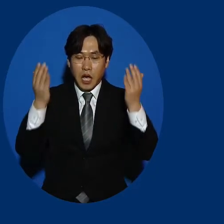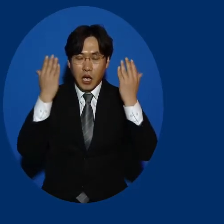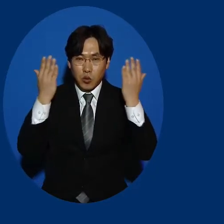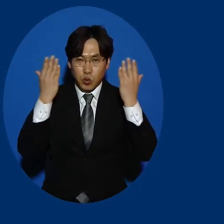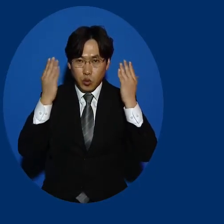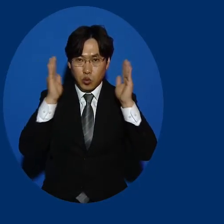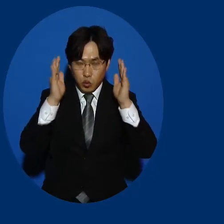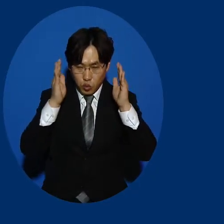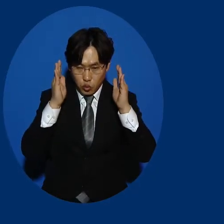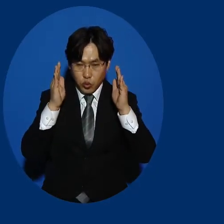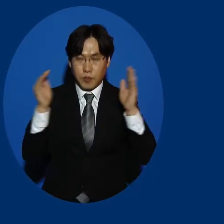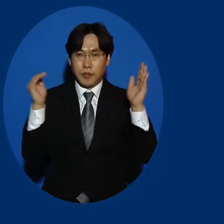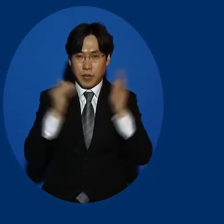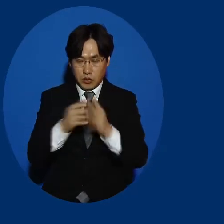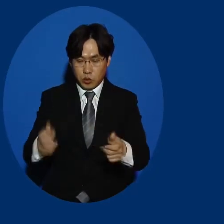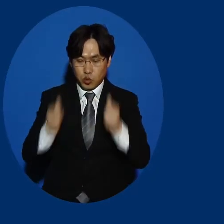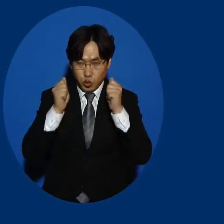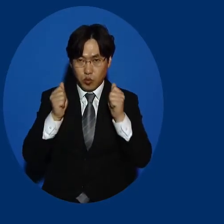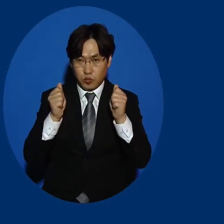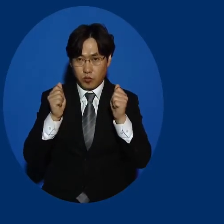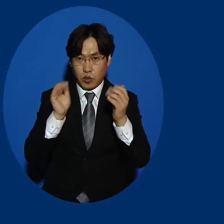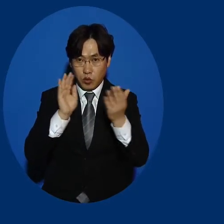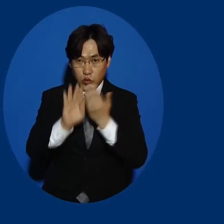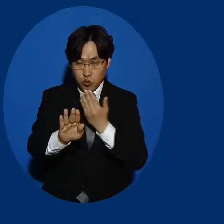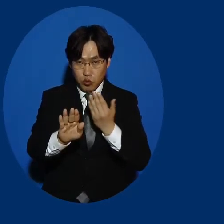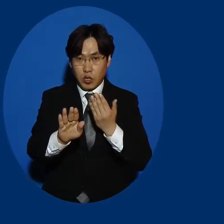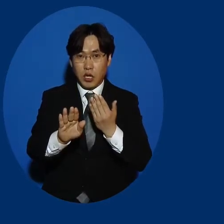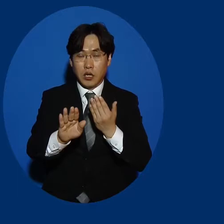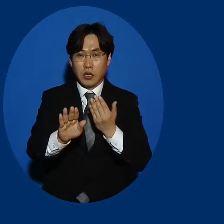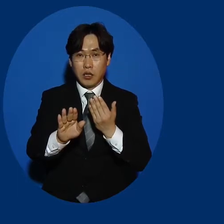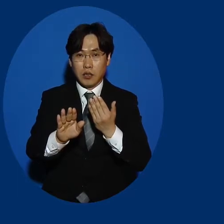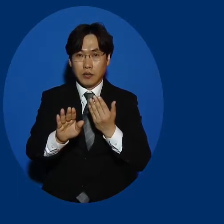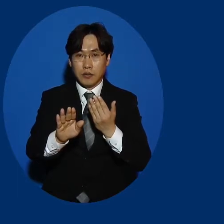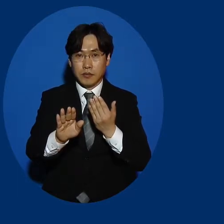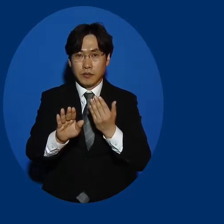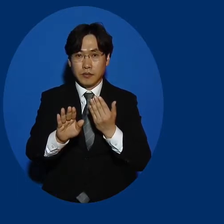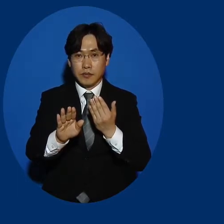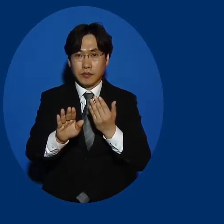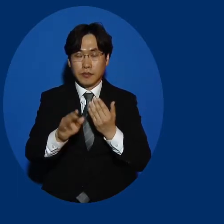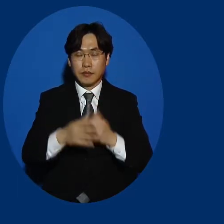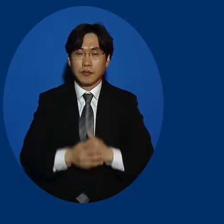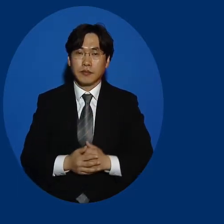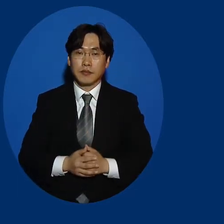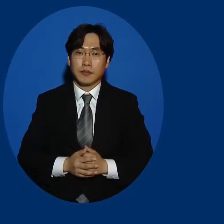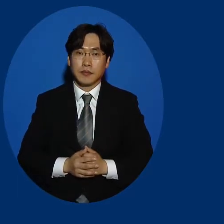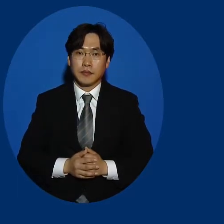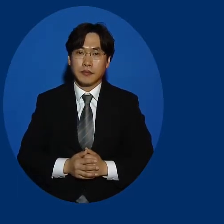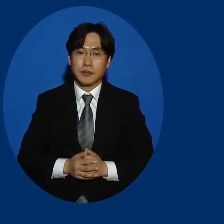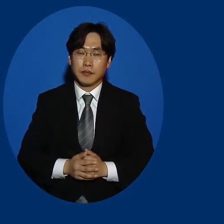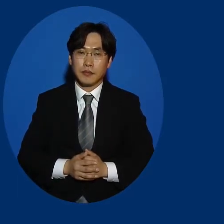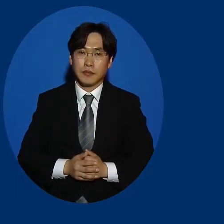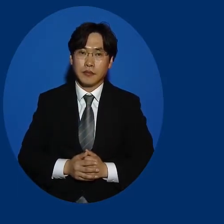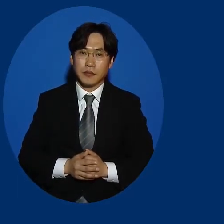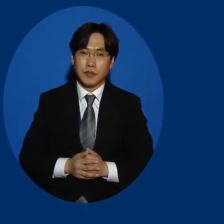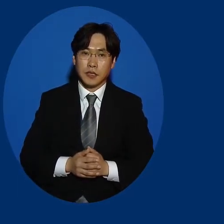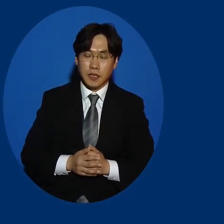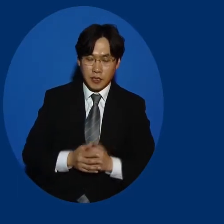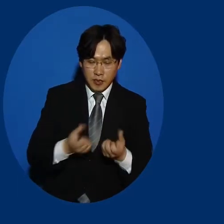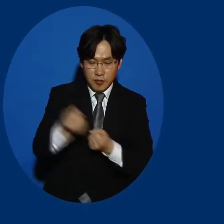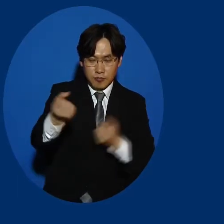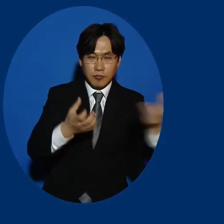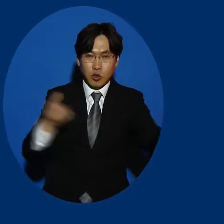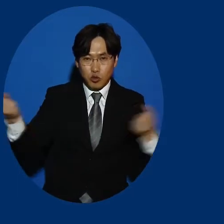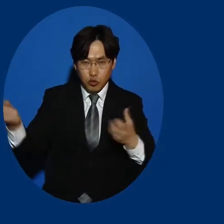교육을 이제 마친 후에도 아까 이제 계속 이렇게 뭔가 분절적인